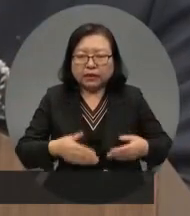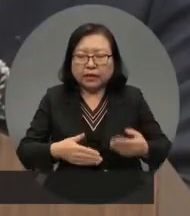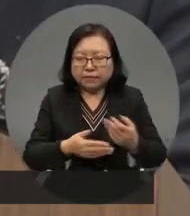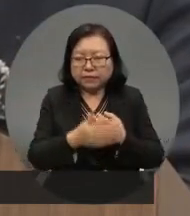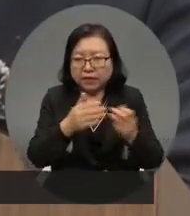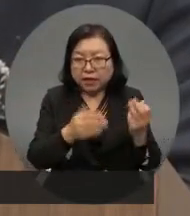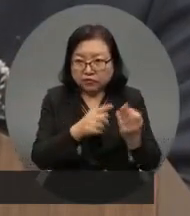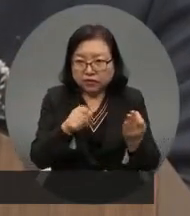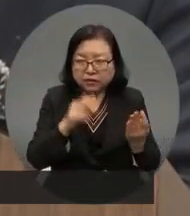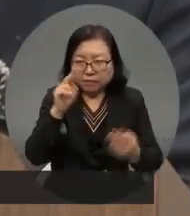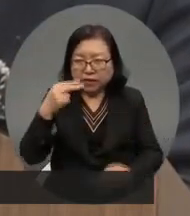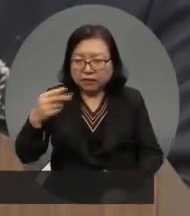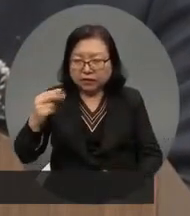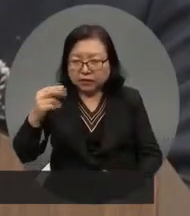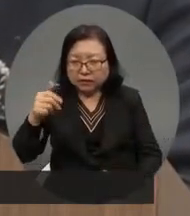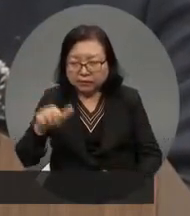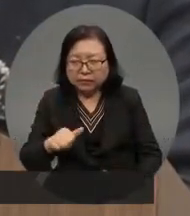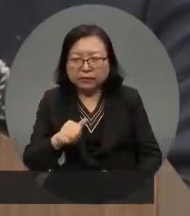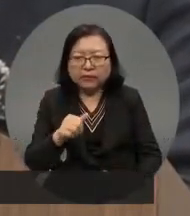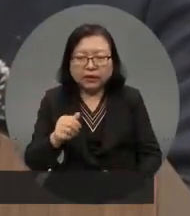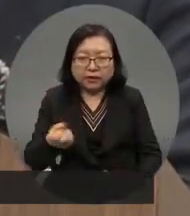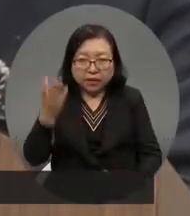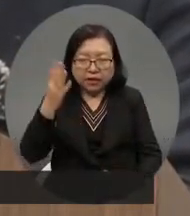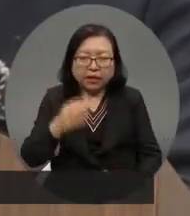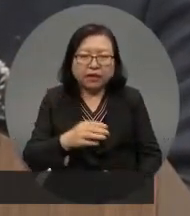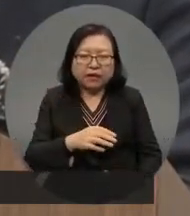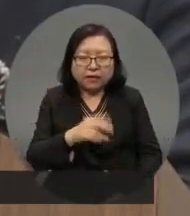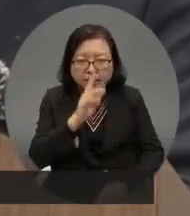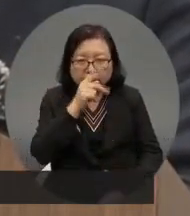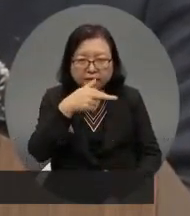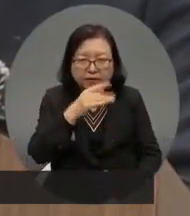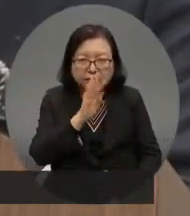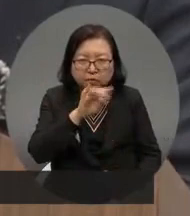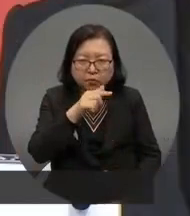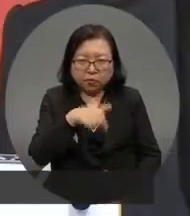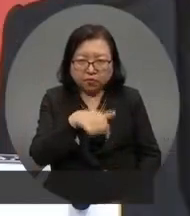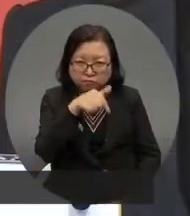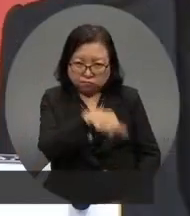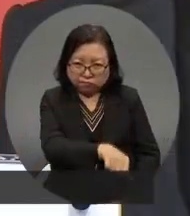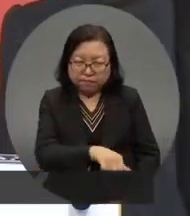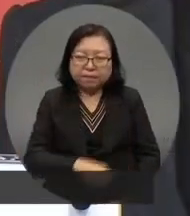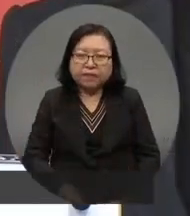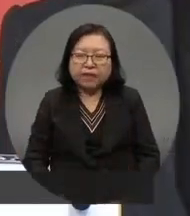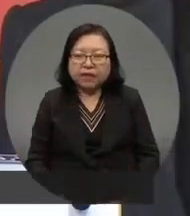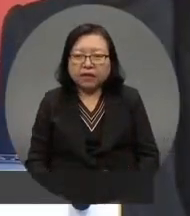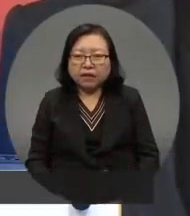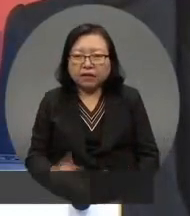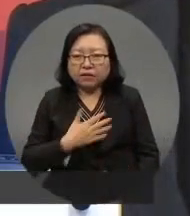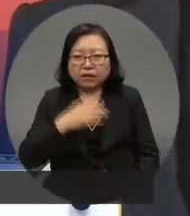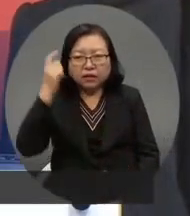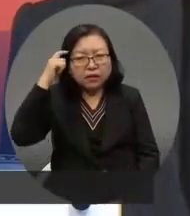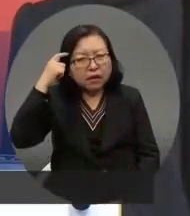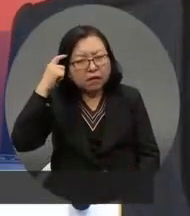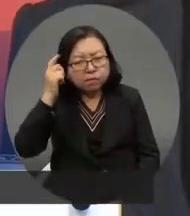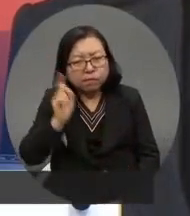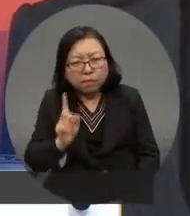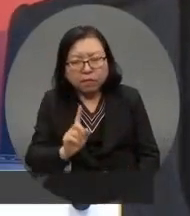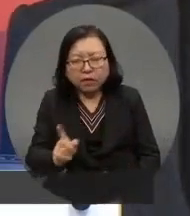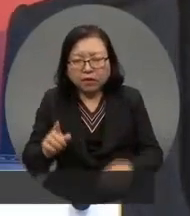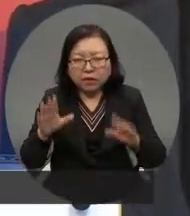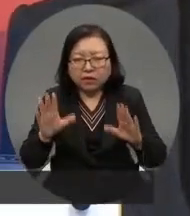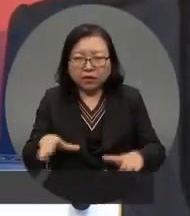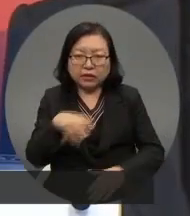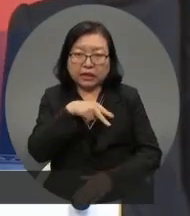박덕흠 의원이 박세복 전 영동군수와의 경선에서 승리했습니다. 저희들이 생각할 때